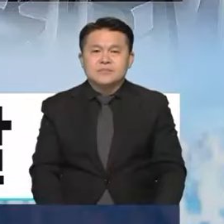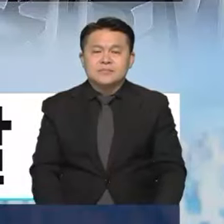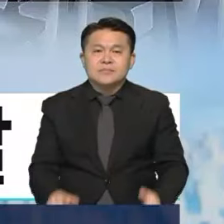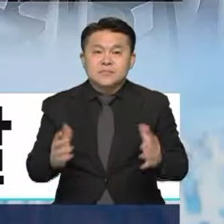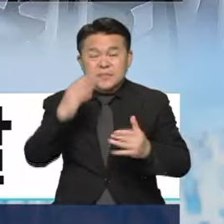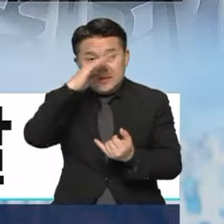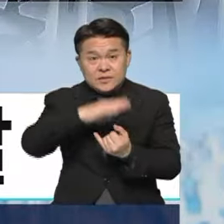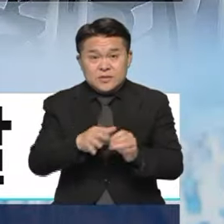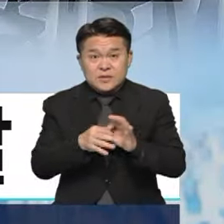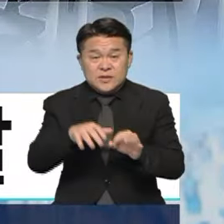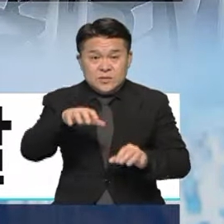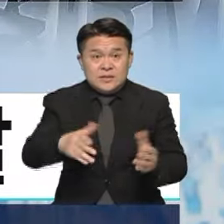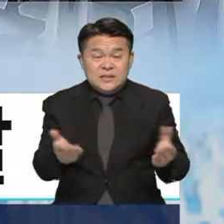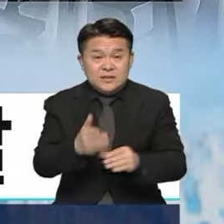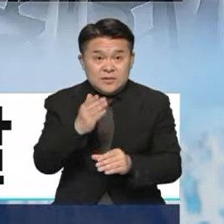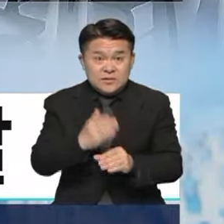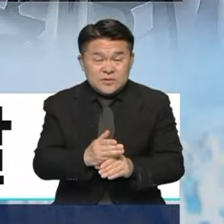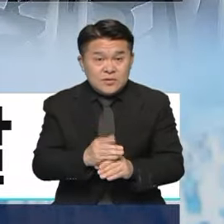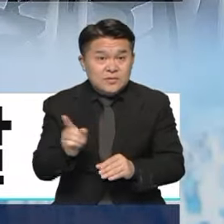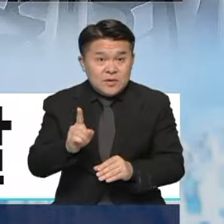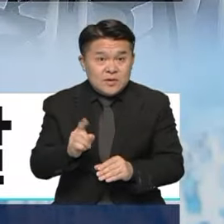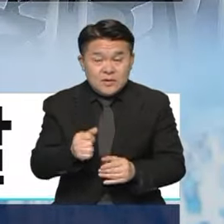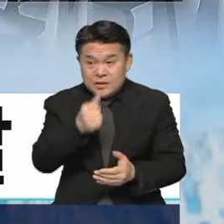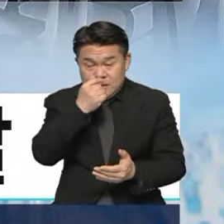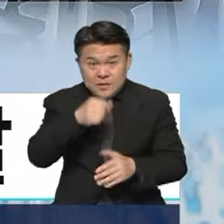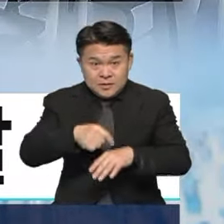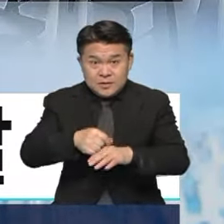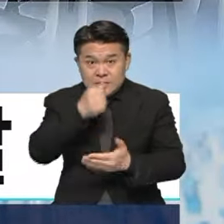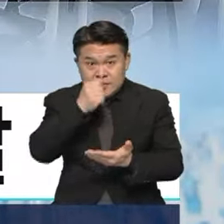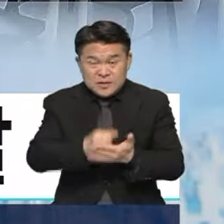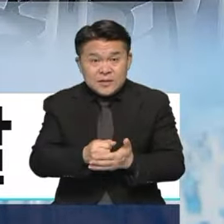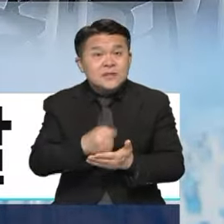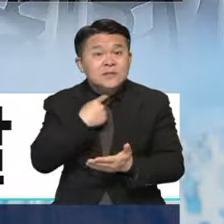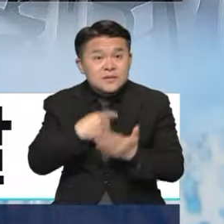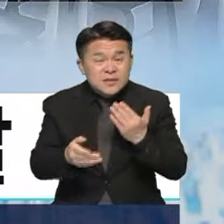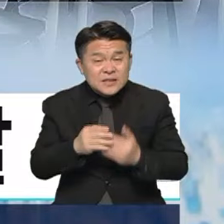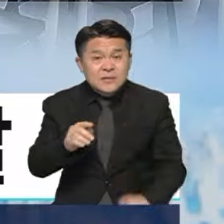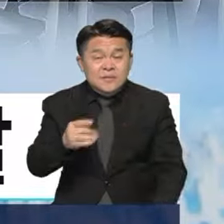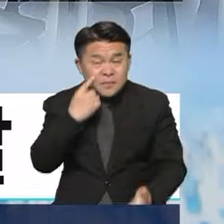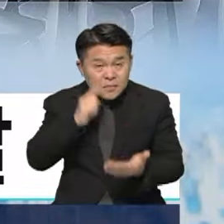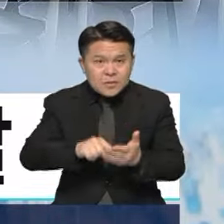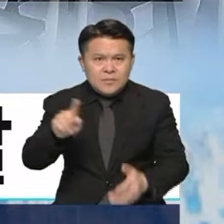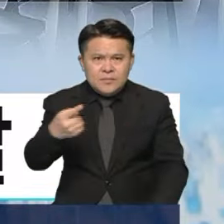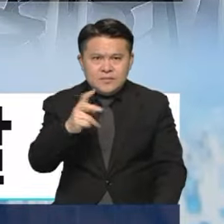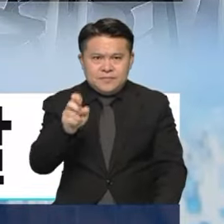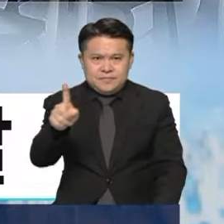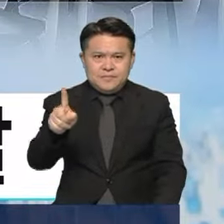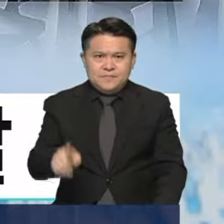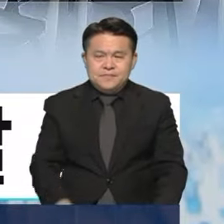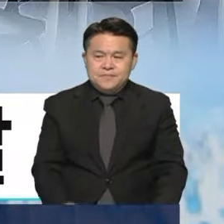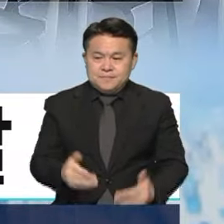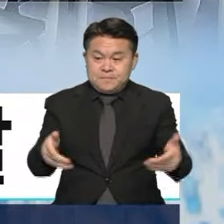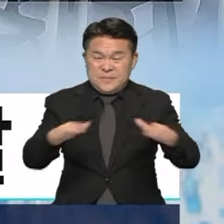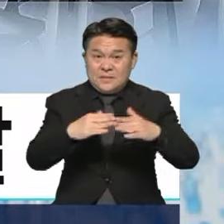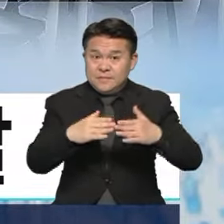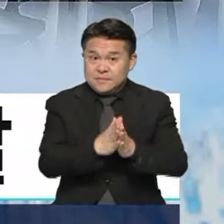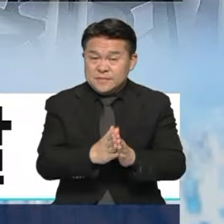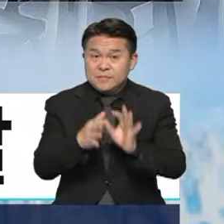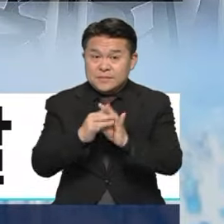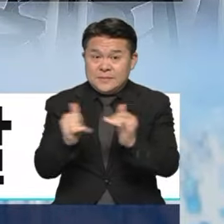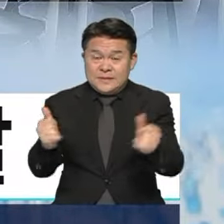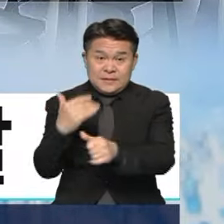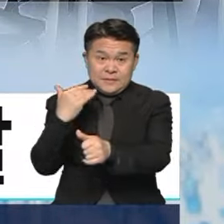아동청소년 관련 기관에서 일하던 성범죄 경력자 121명이 적발됐습니다 여가부는 기관을 폐쇄하거나 관련